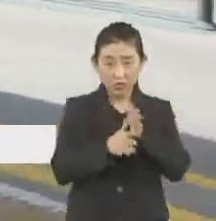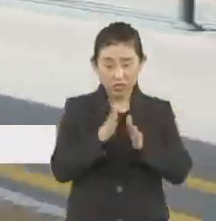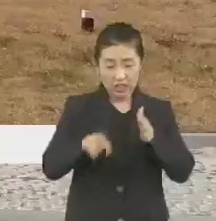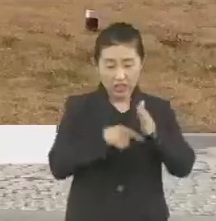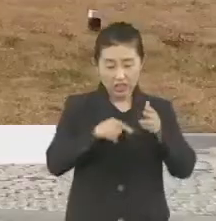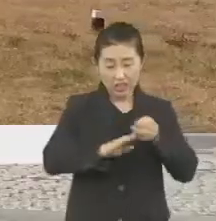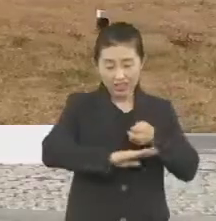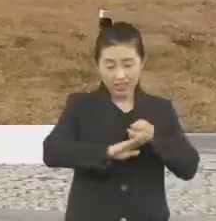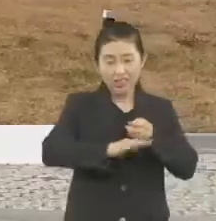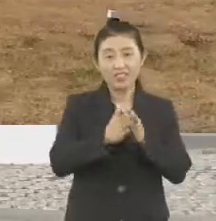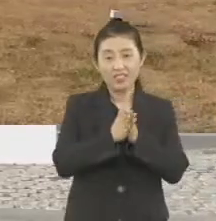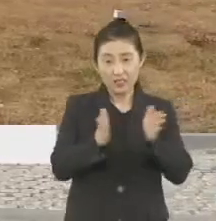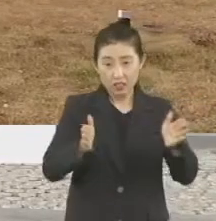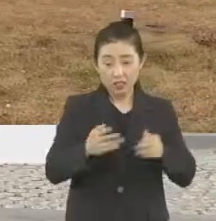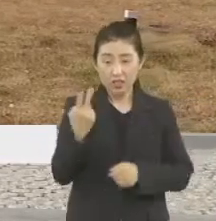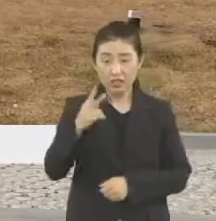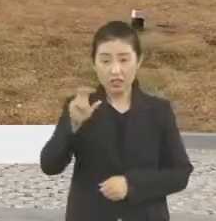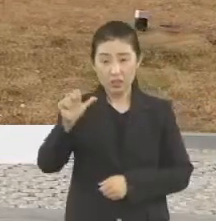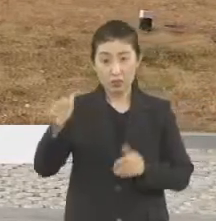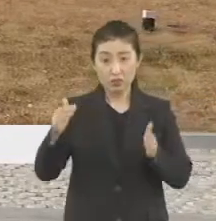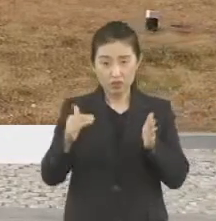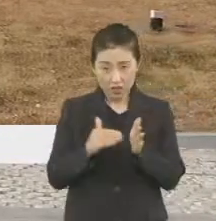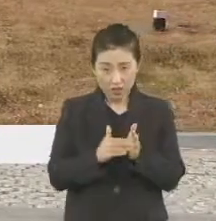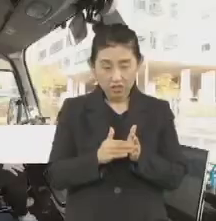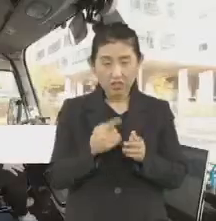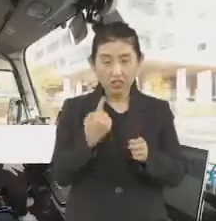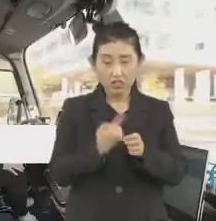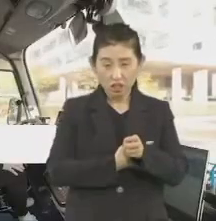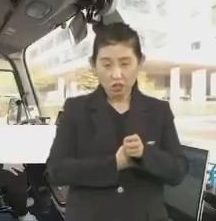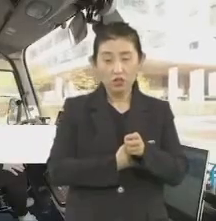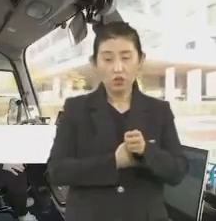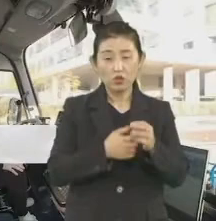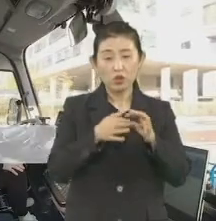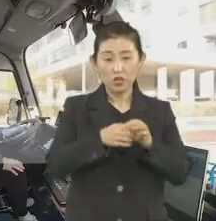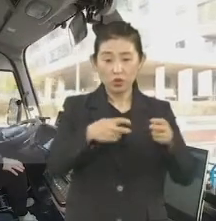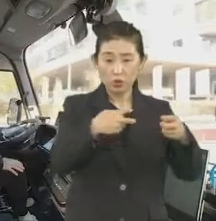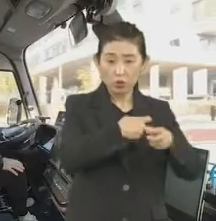정식 운행을 추진하고 2025년까지 자율주행 기반의